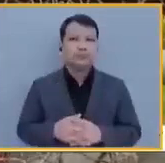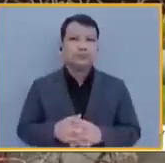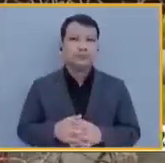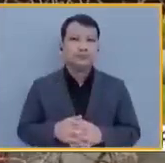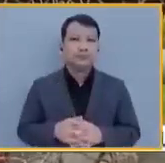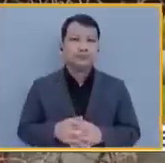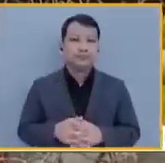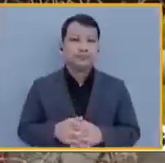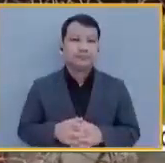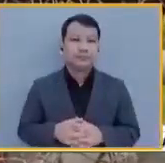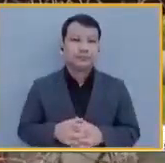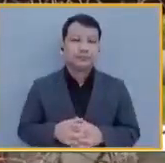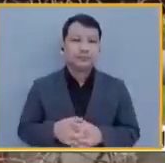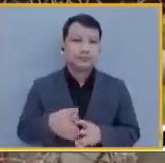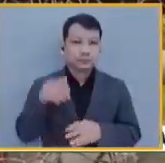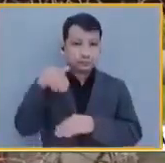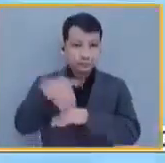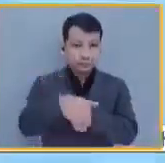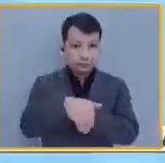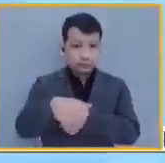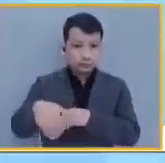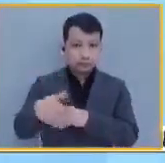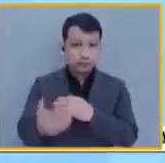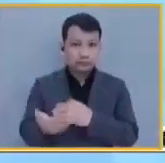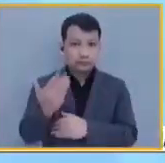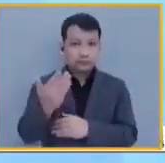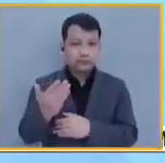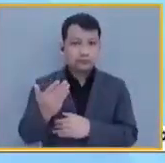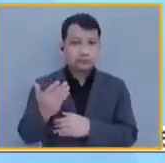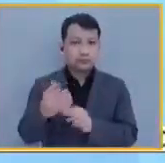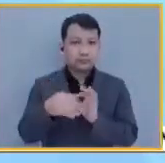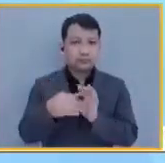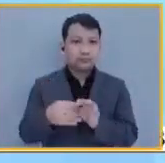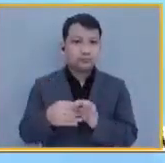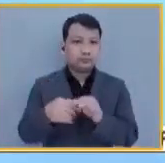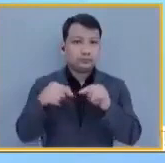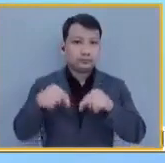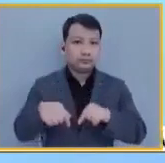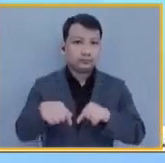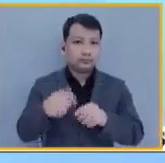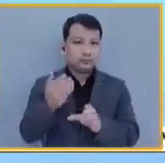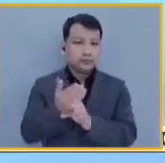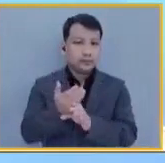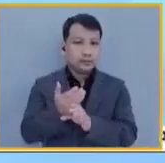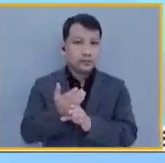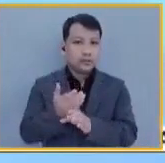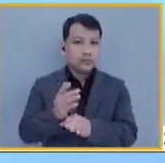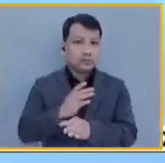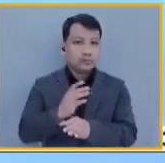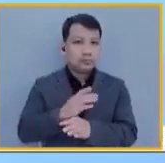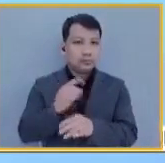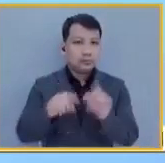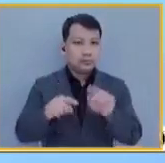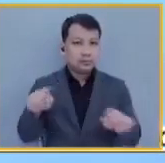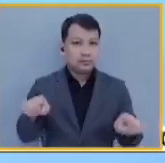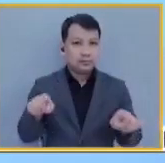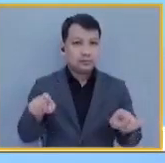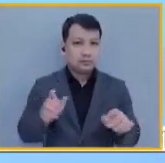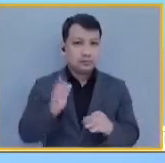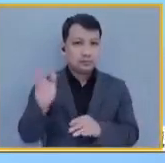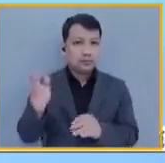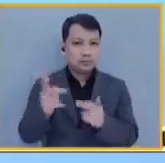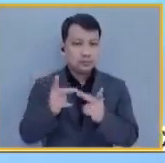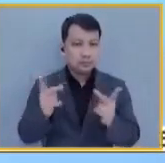Mula kagabi hanggang ngayong umaga, maluwag na daloy ng trapiko nga ng mga sasakyan ang sa iba't ibang panig ng North